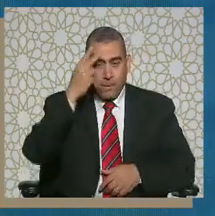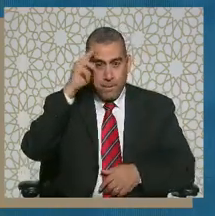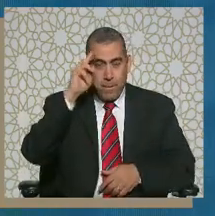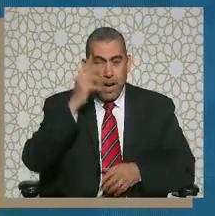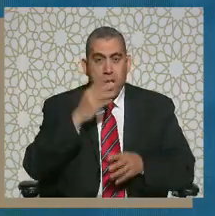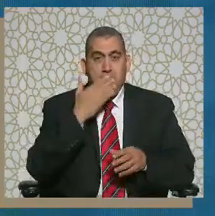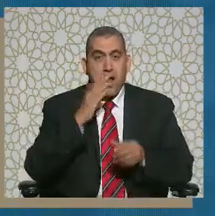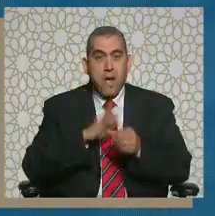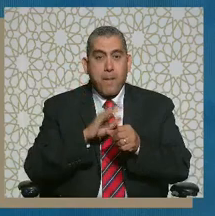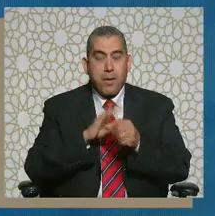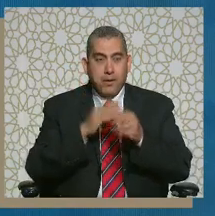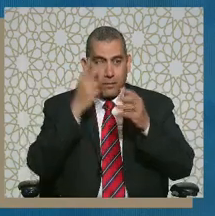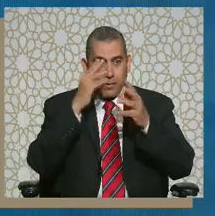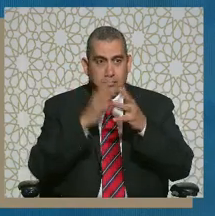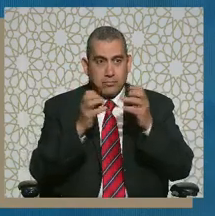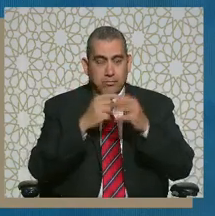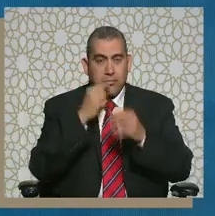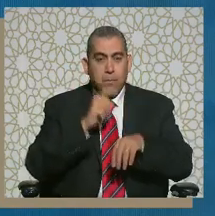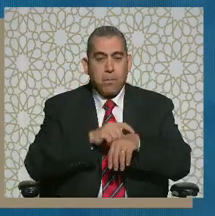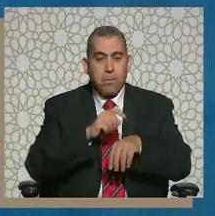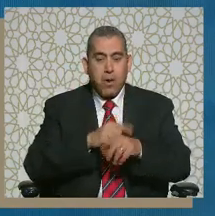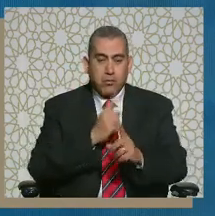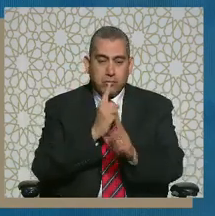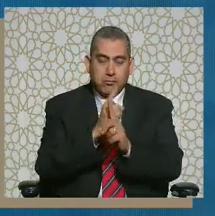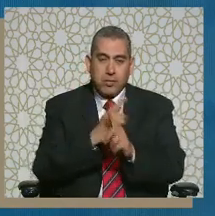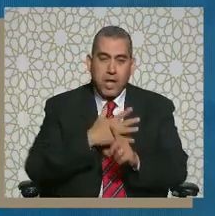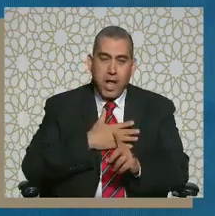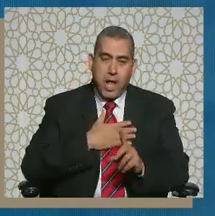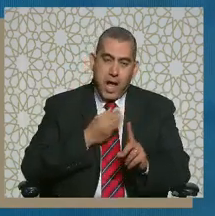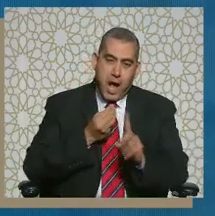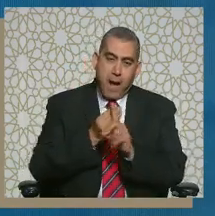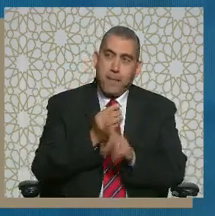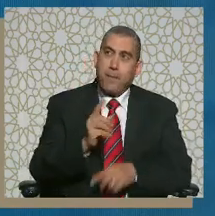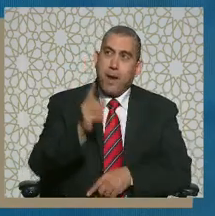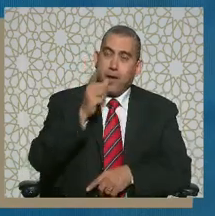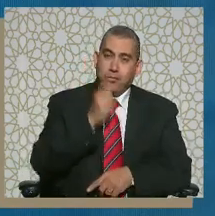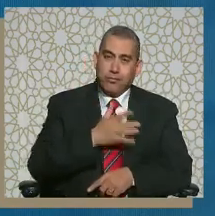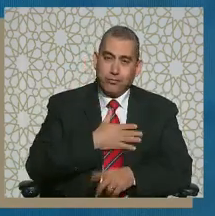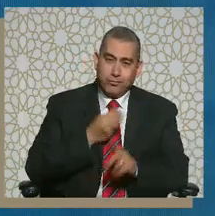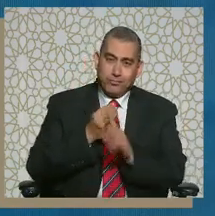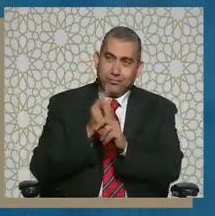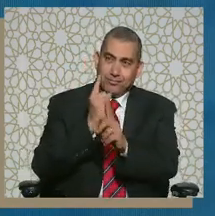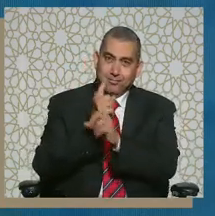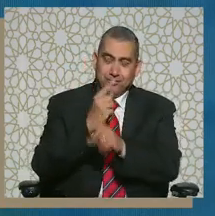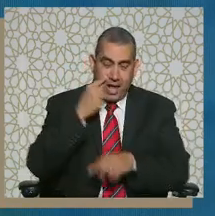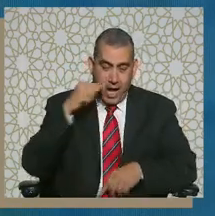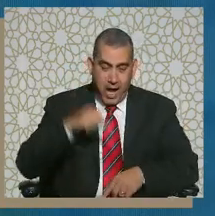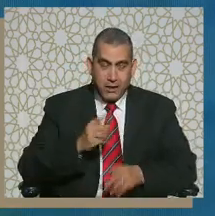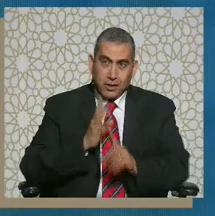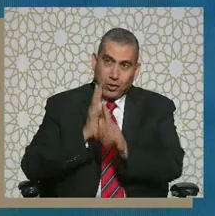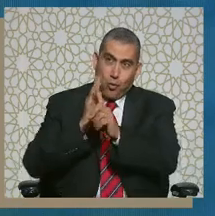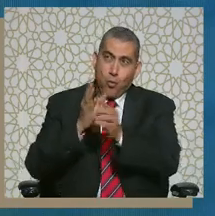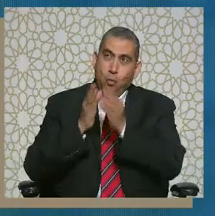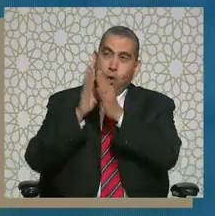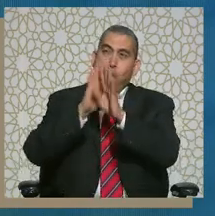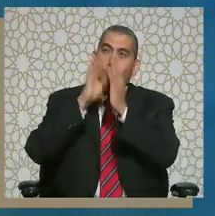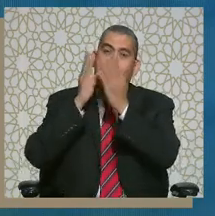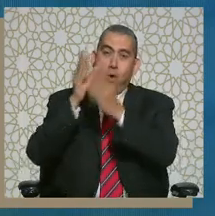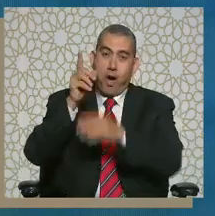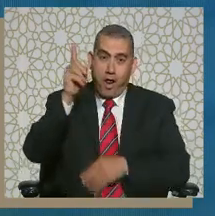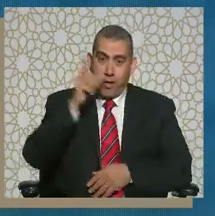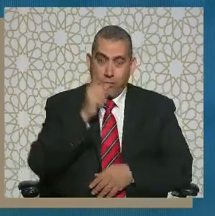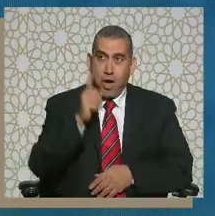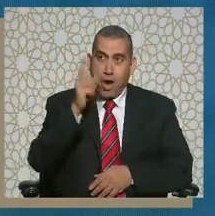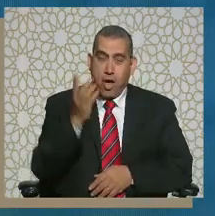لرمضان هو ان هو موعد للقاء الحبيب واذا احنا عشنا متوكلين على الله وربنا